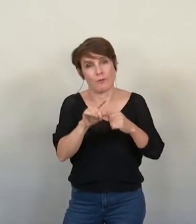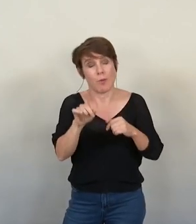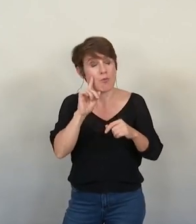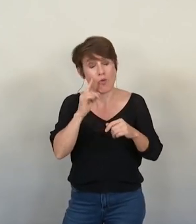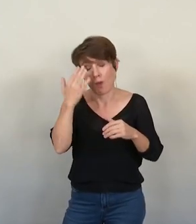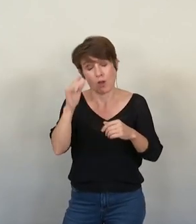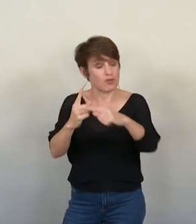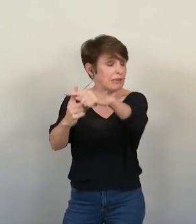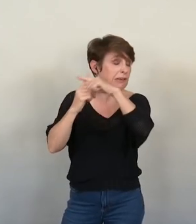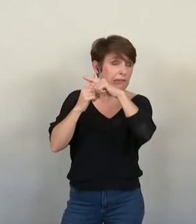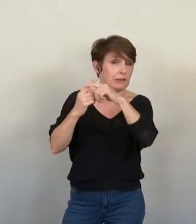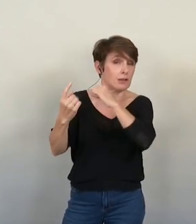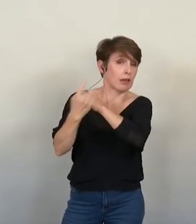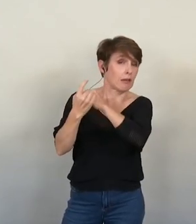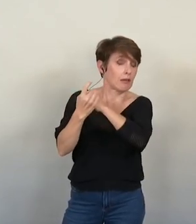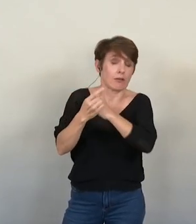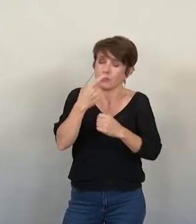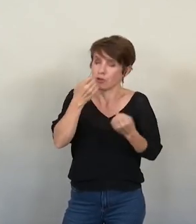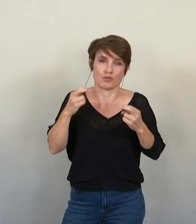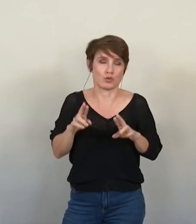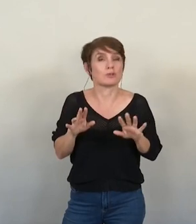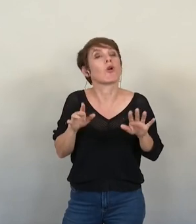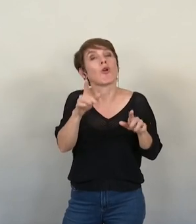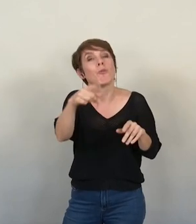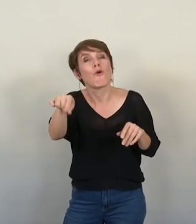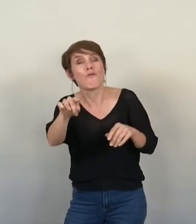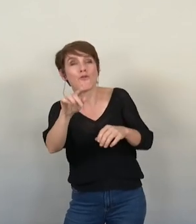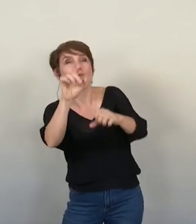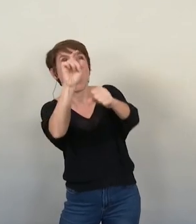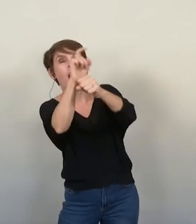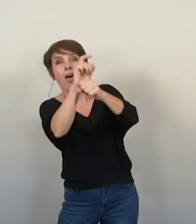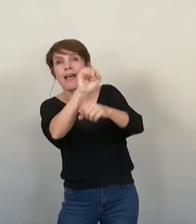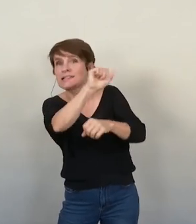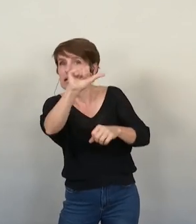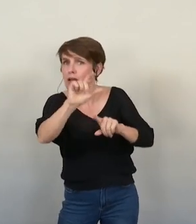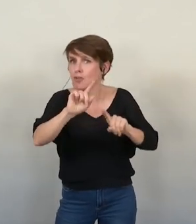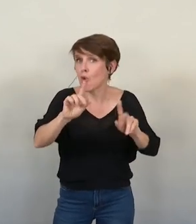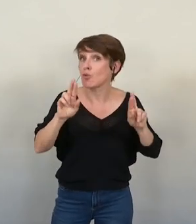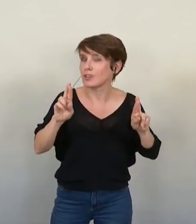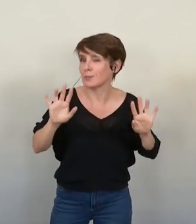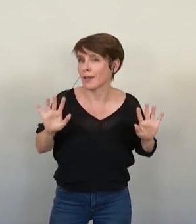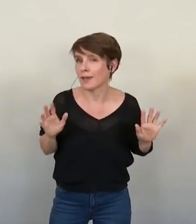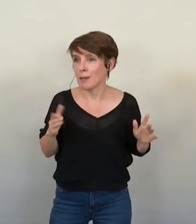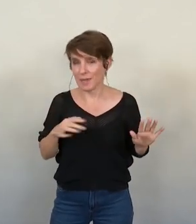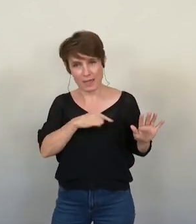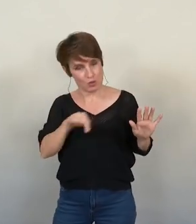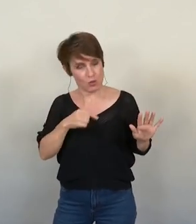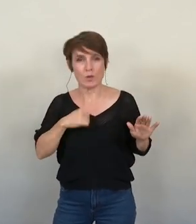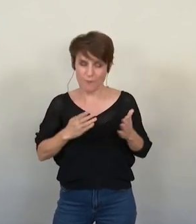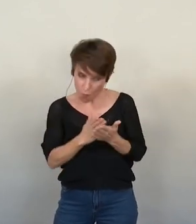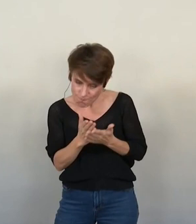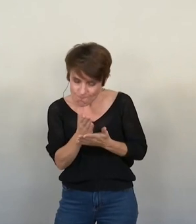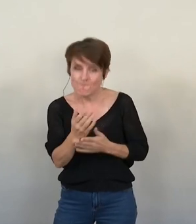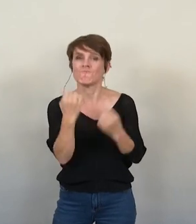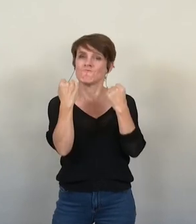veux croire que personne dans ce conseil municipal n'attaquera la SA mais bon dans tous les cas il ça sera c'est à nous de travailler à ce qu'il soit robuste